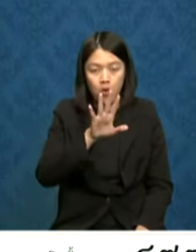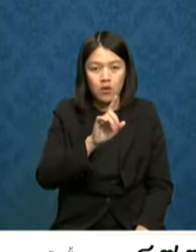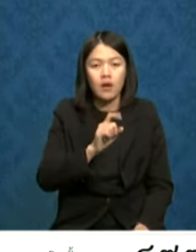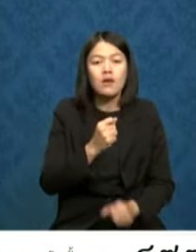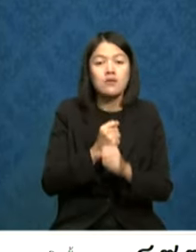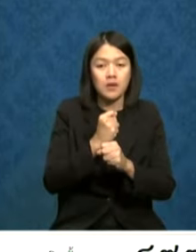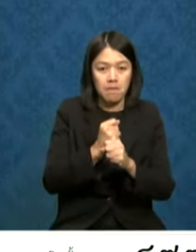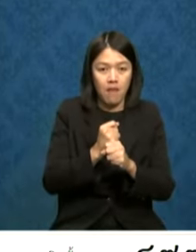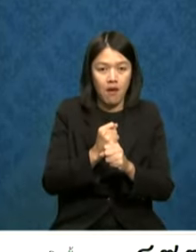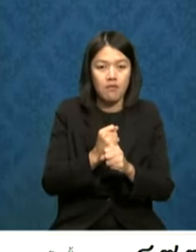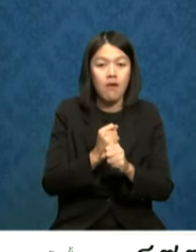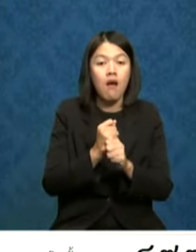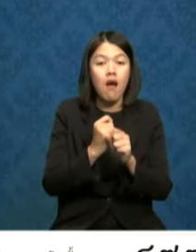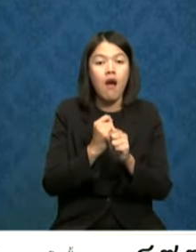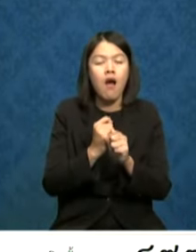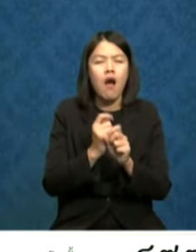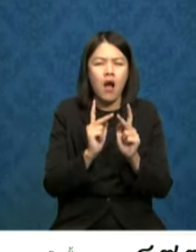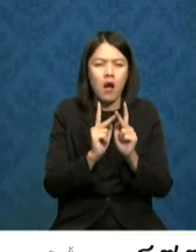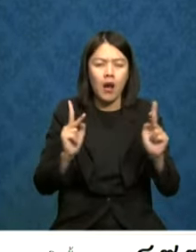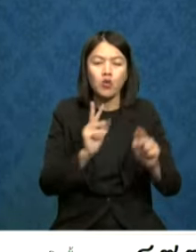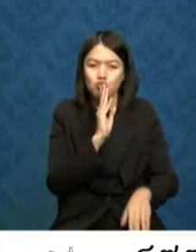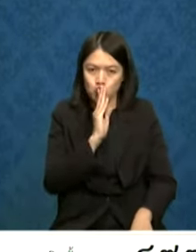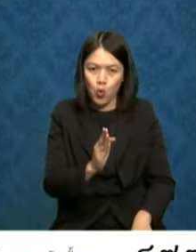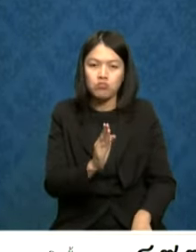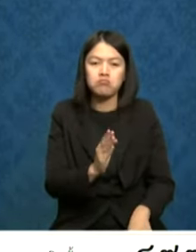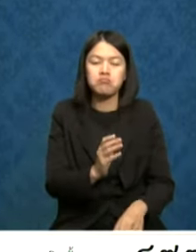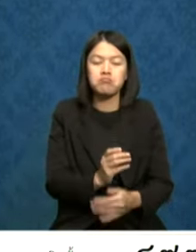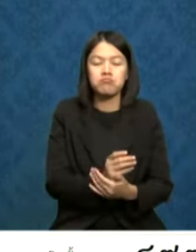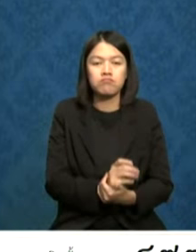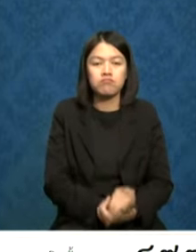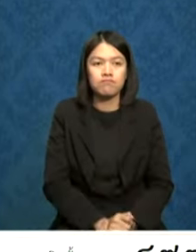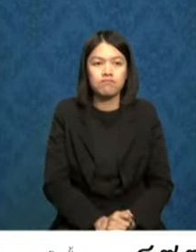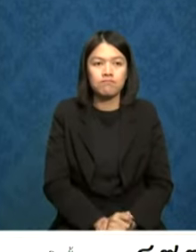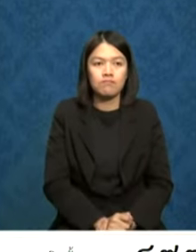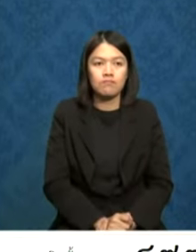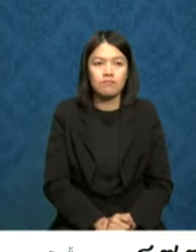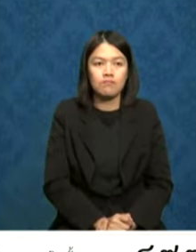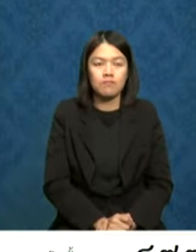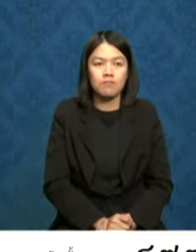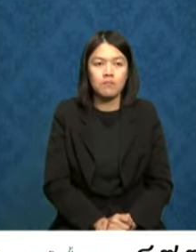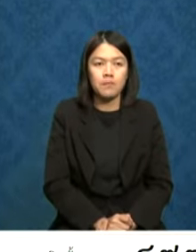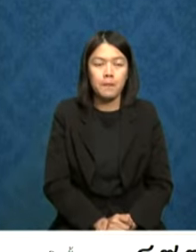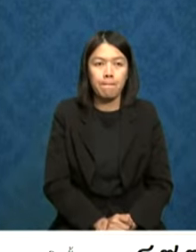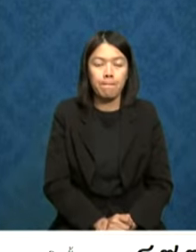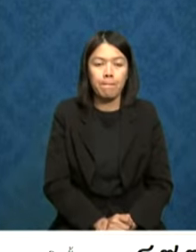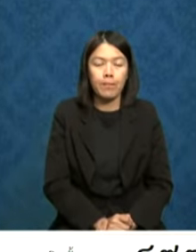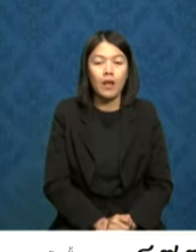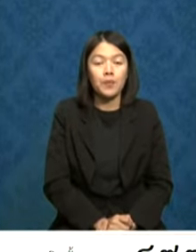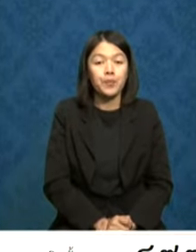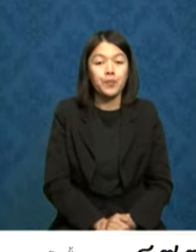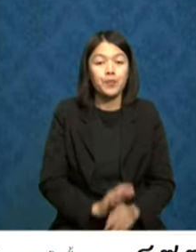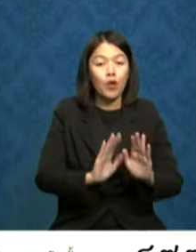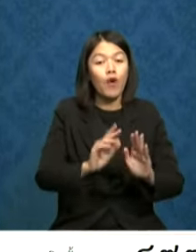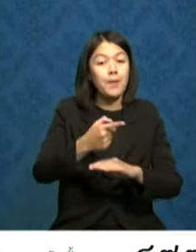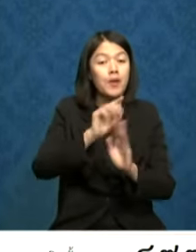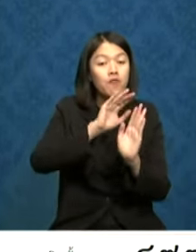การทำงานของกรรมาธิการเรานะครับค่อนข้างตรงไปตรงมาผมกราบเรียนท่านประธานผ่านไปยังเพื่อนสมาชิก